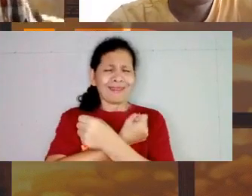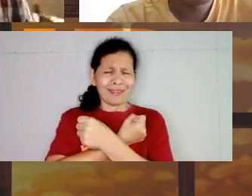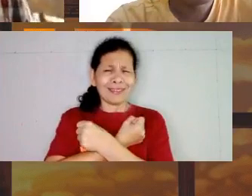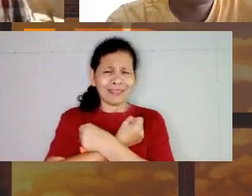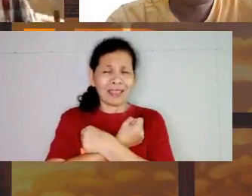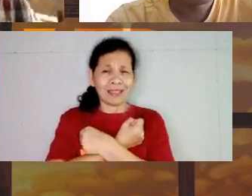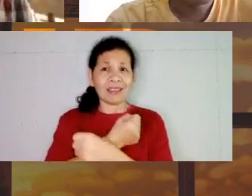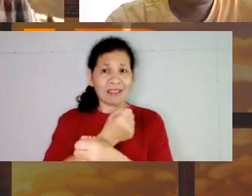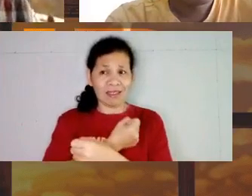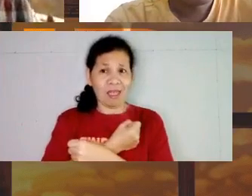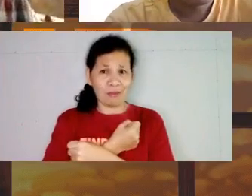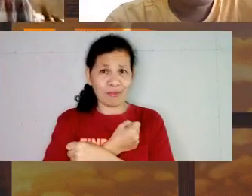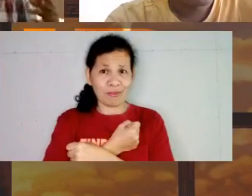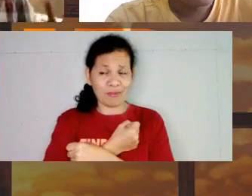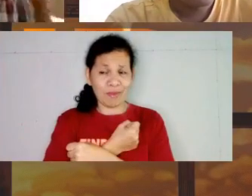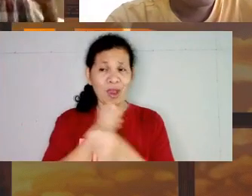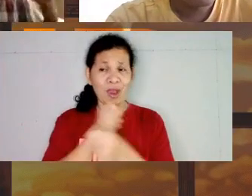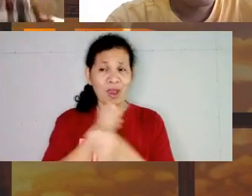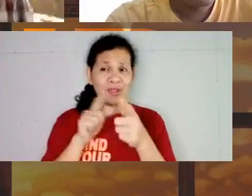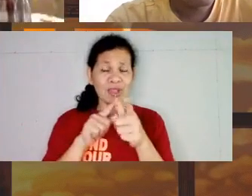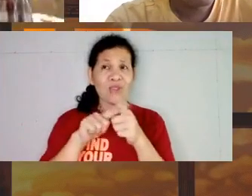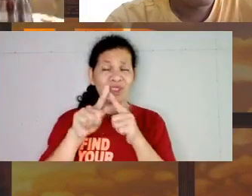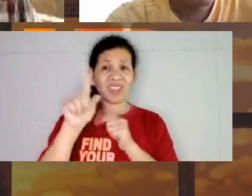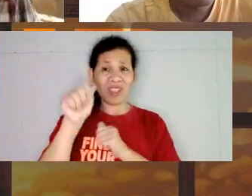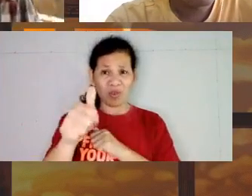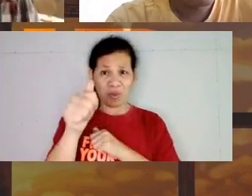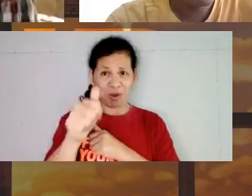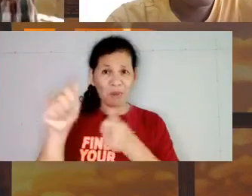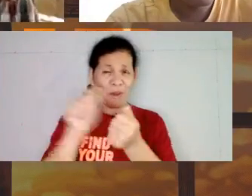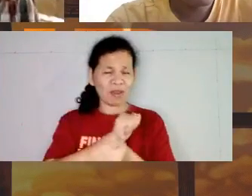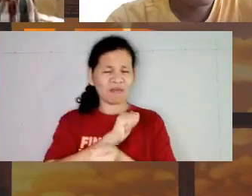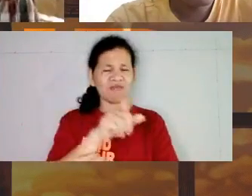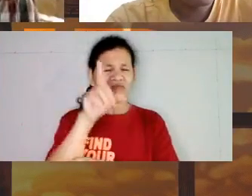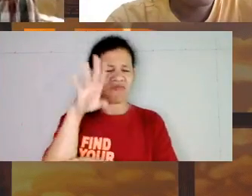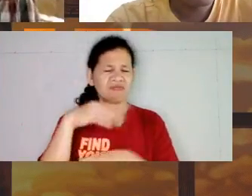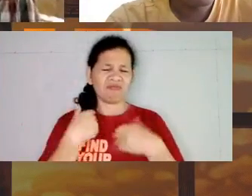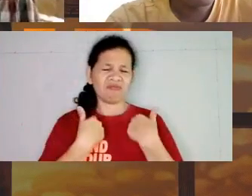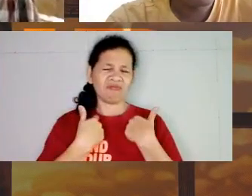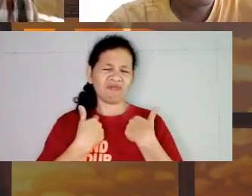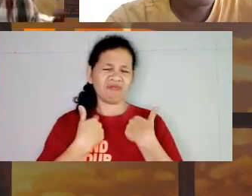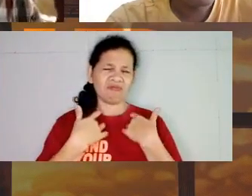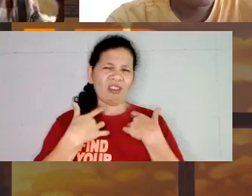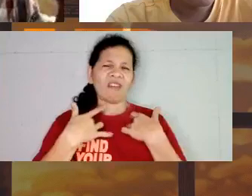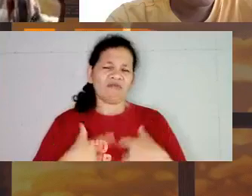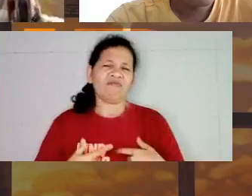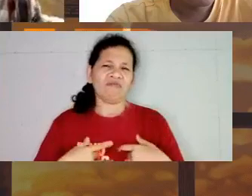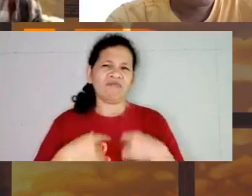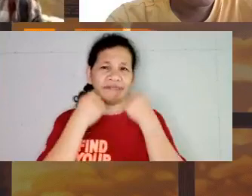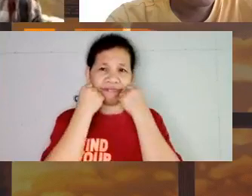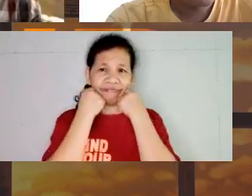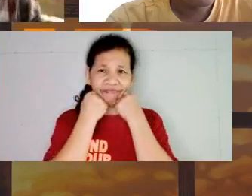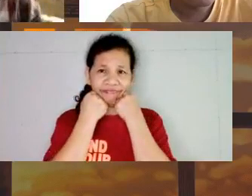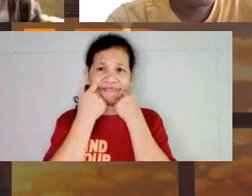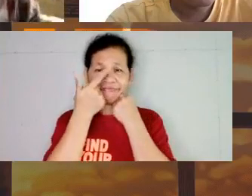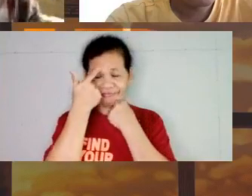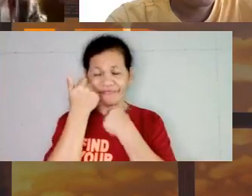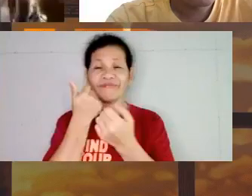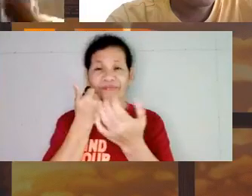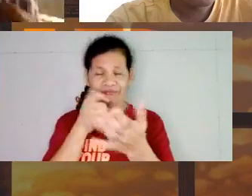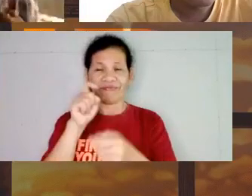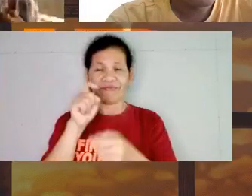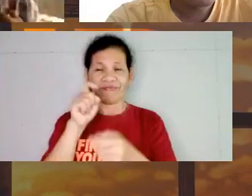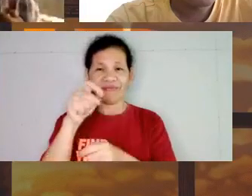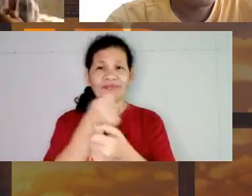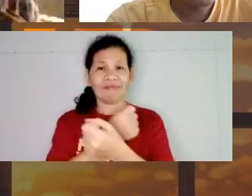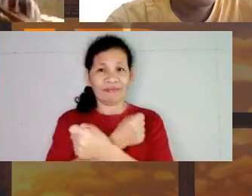kang ikapapahamak mo, hindi matutuwa ang Panginoon. Kasi mahalin mo ang kapwa, mahalin mo rin